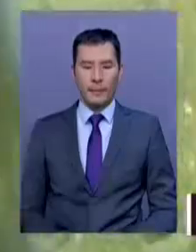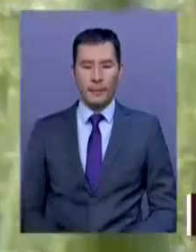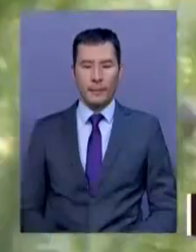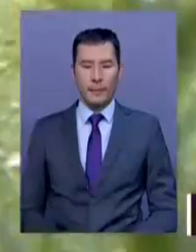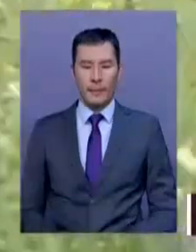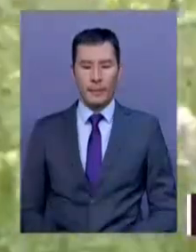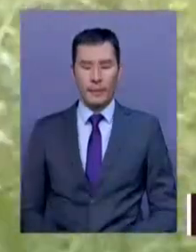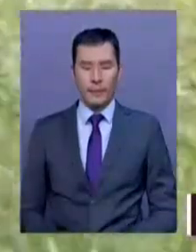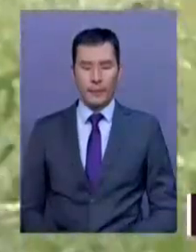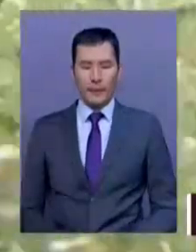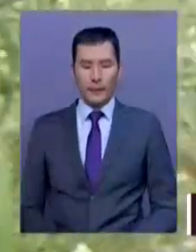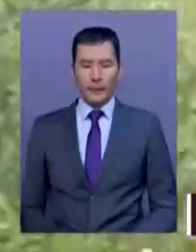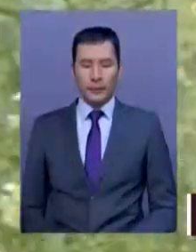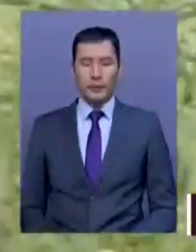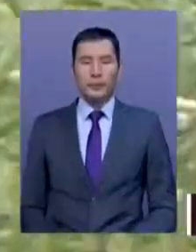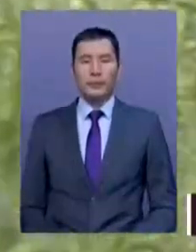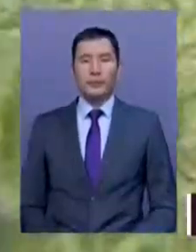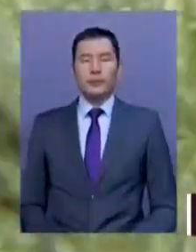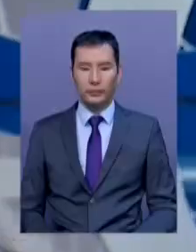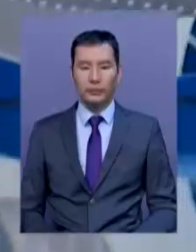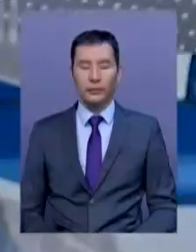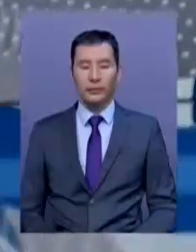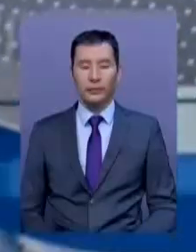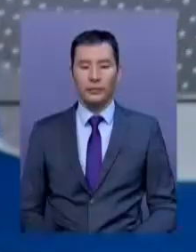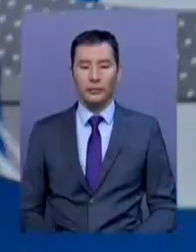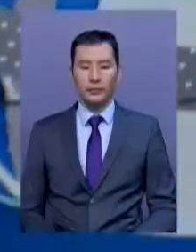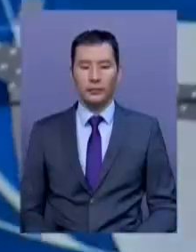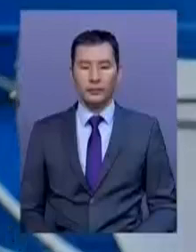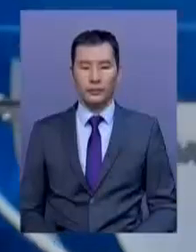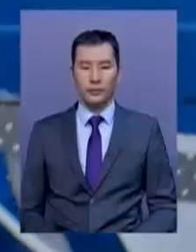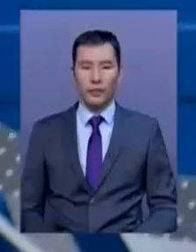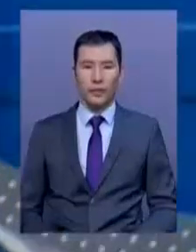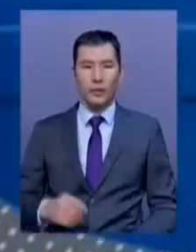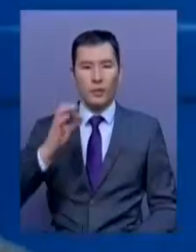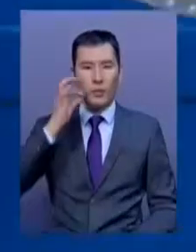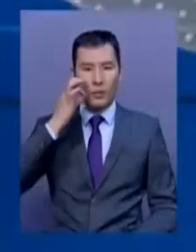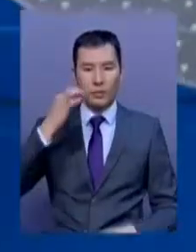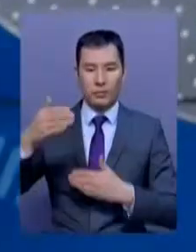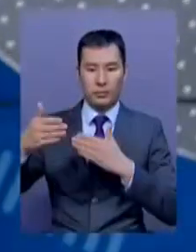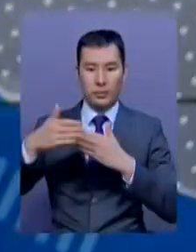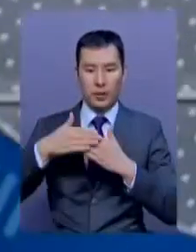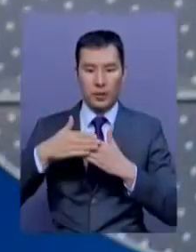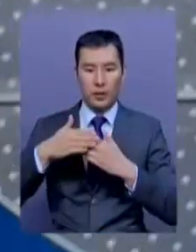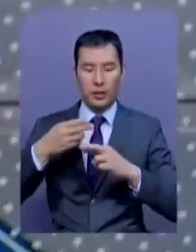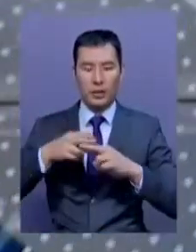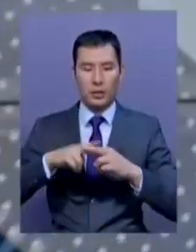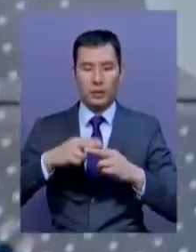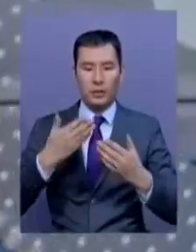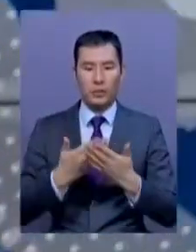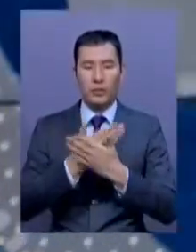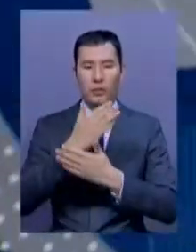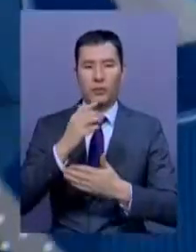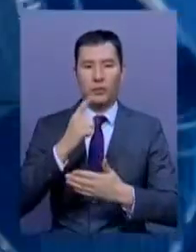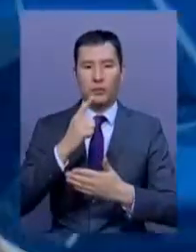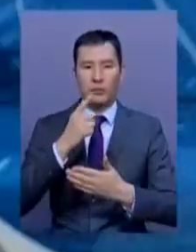Арғын, Ғани Қалуов, Алматы телеарнасы. Күз мезгілі телевизия мамандары үшін жаңа маусымның